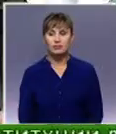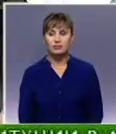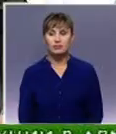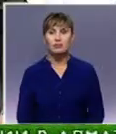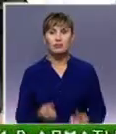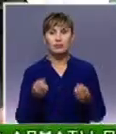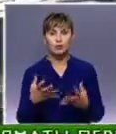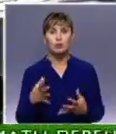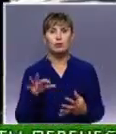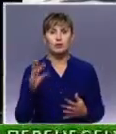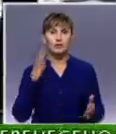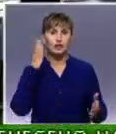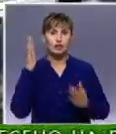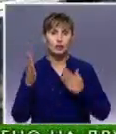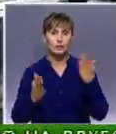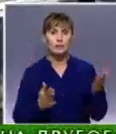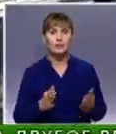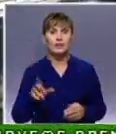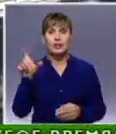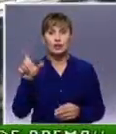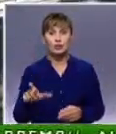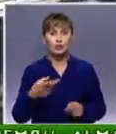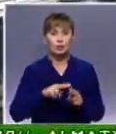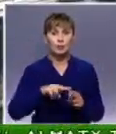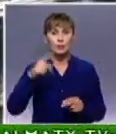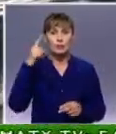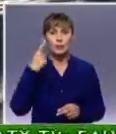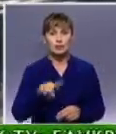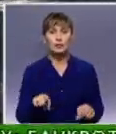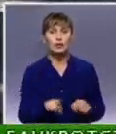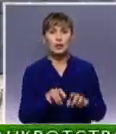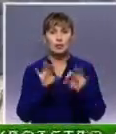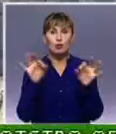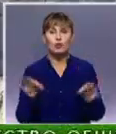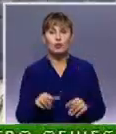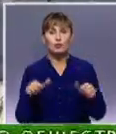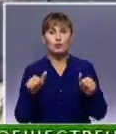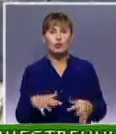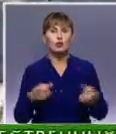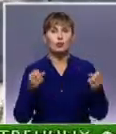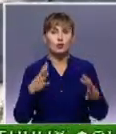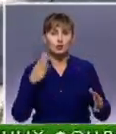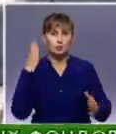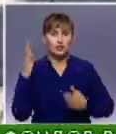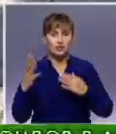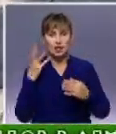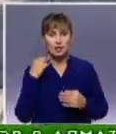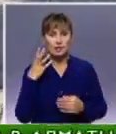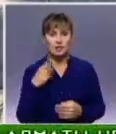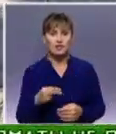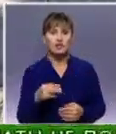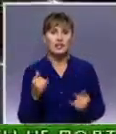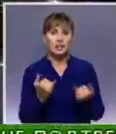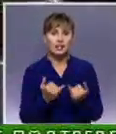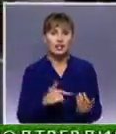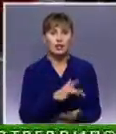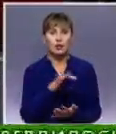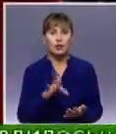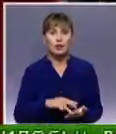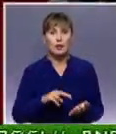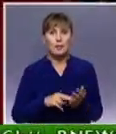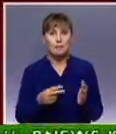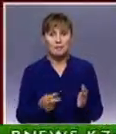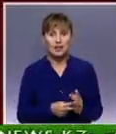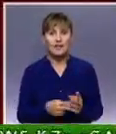он веселый. Авторы этой неоднозначной акции таким образом решили просто повеселить алматинцев и гостей города. В планах